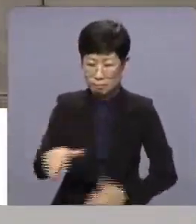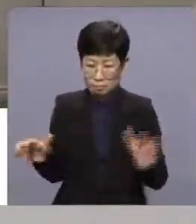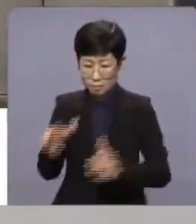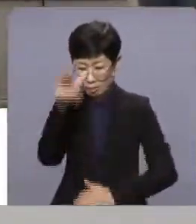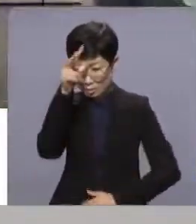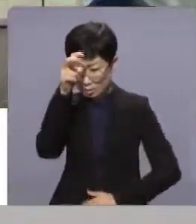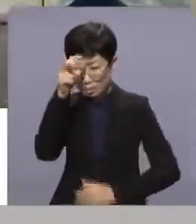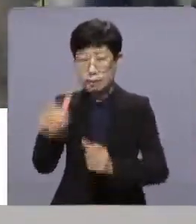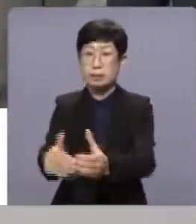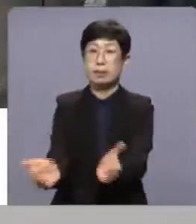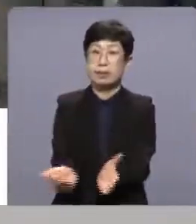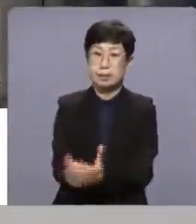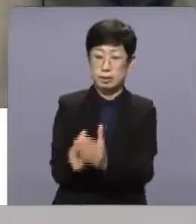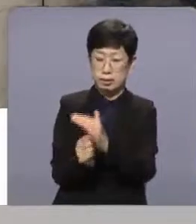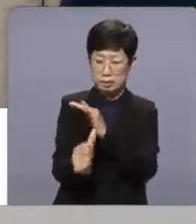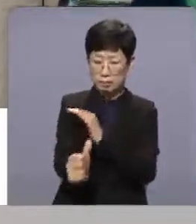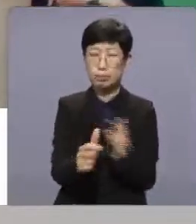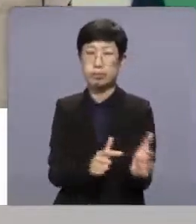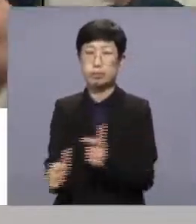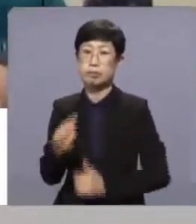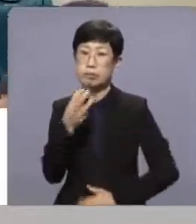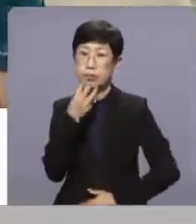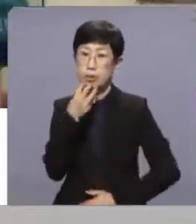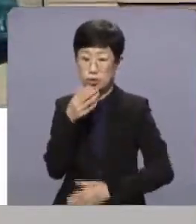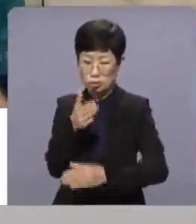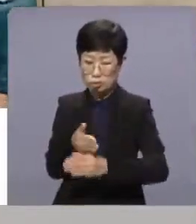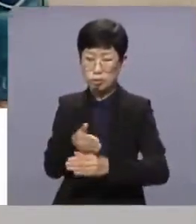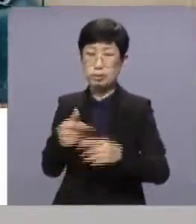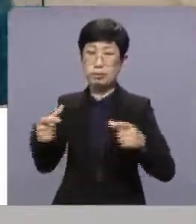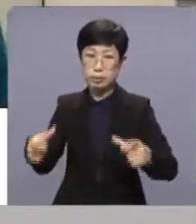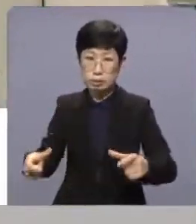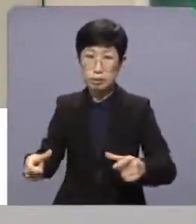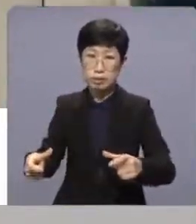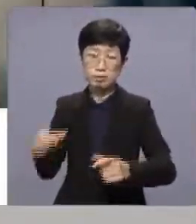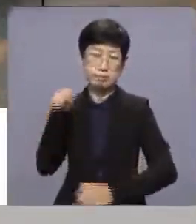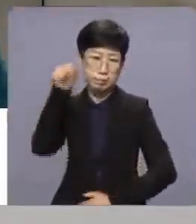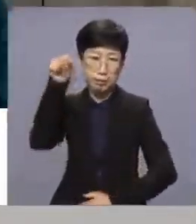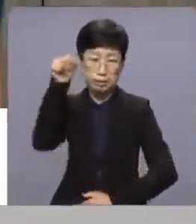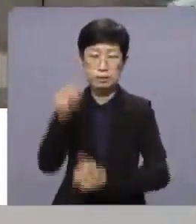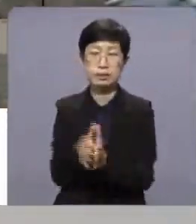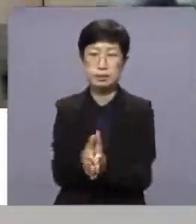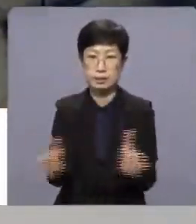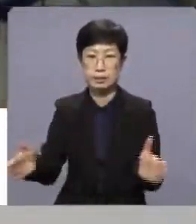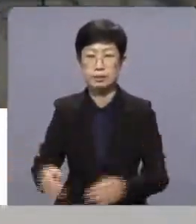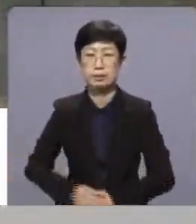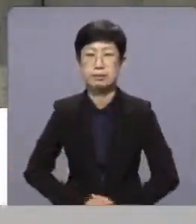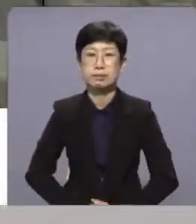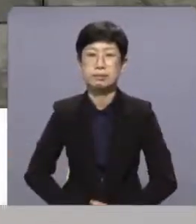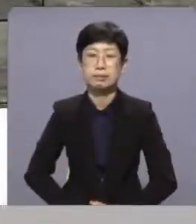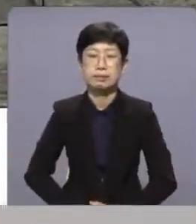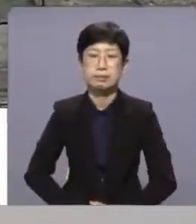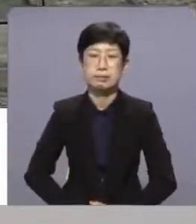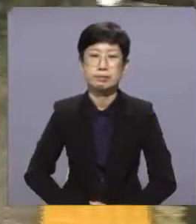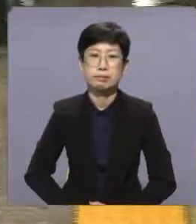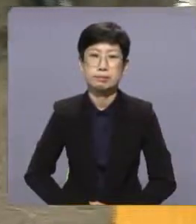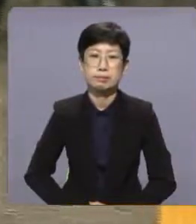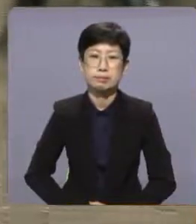경찰 직장협의회 대표들은 서울 한복판에서 삼보일배 시위에 나섰습니다. 황정환 기자입니다.